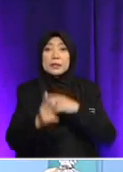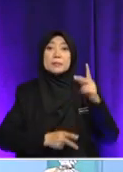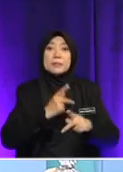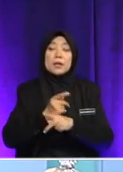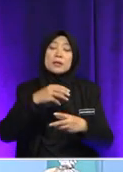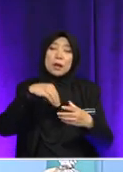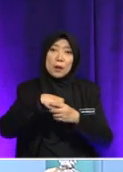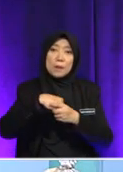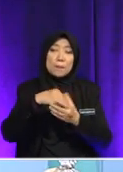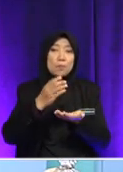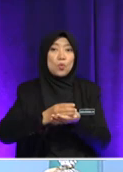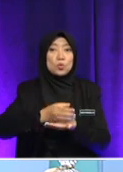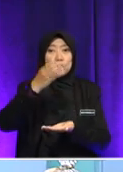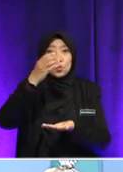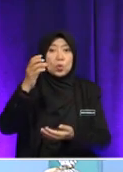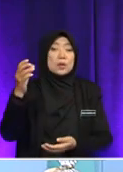kecil